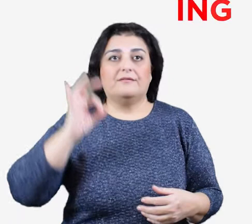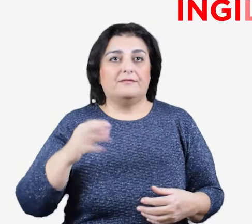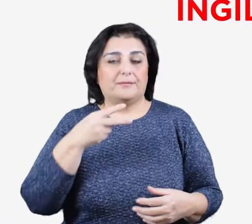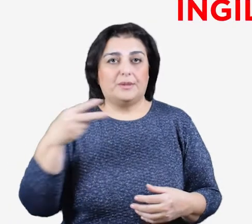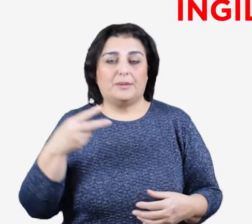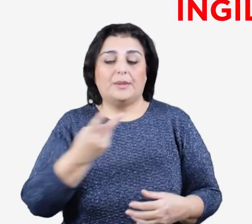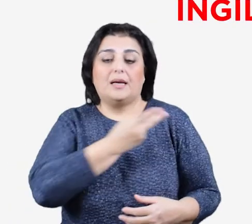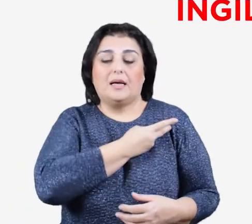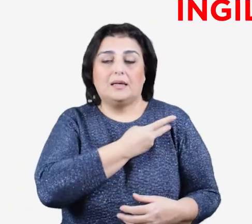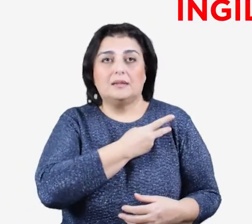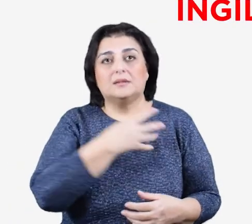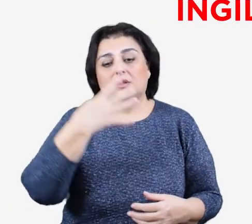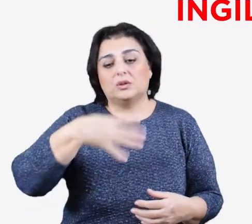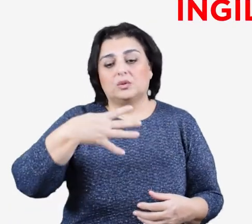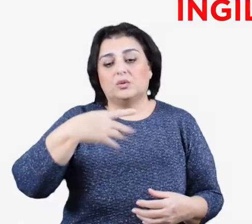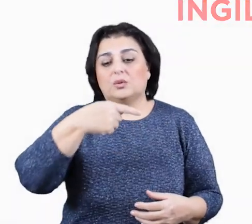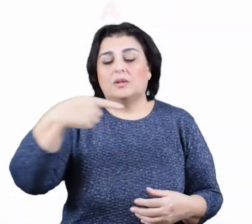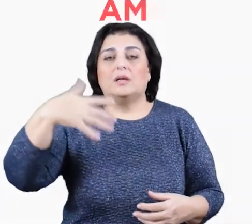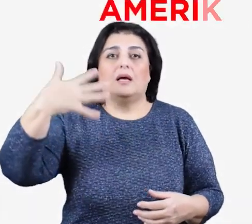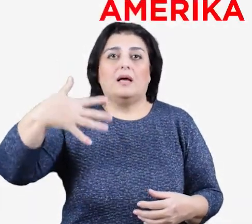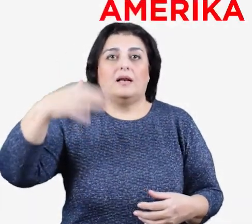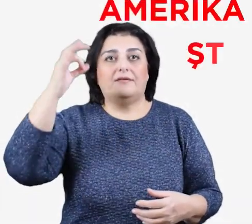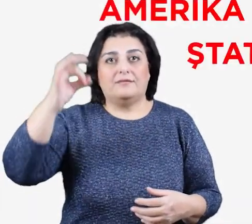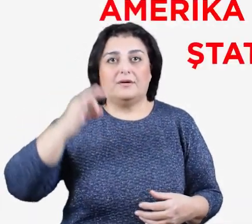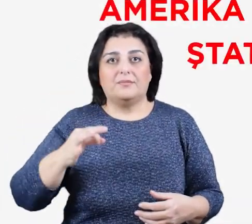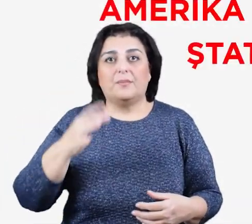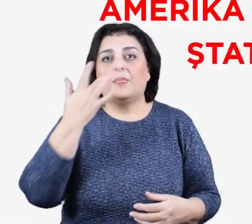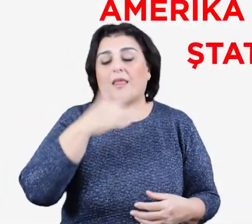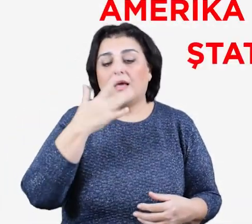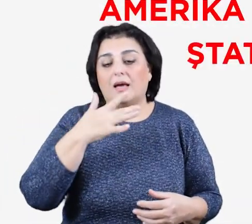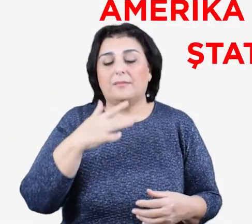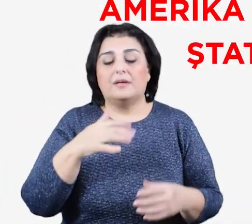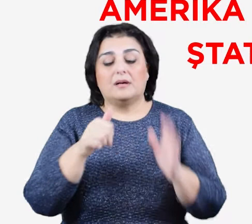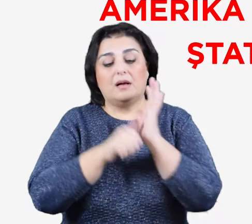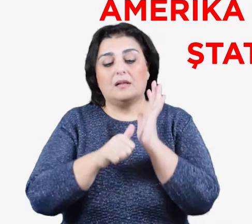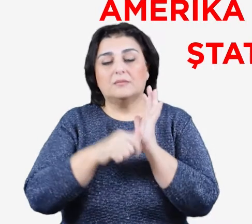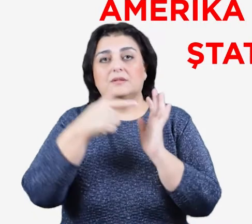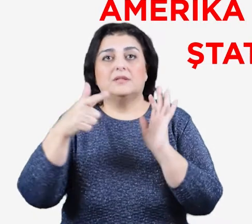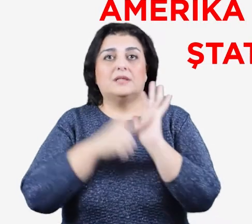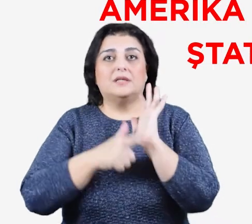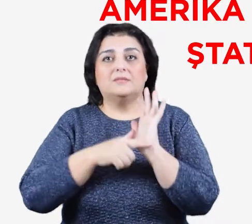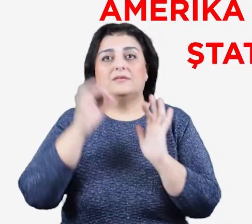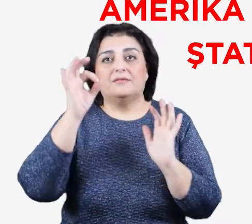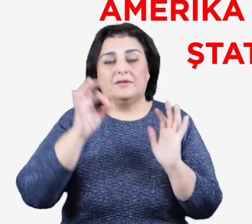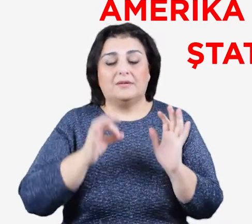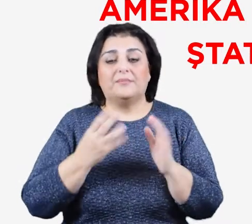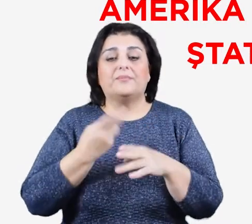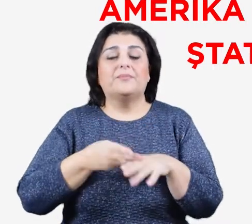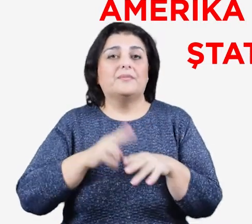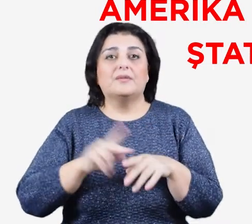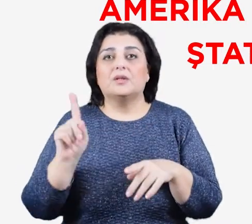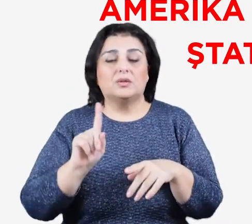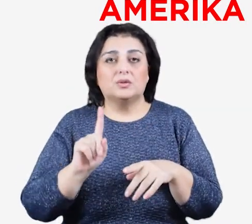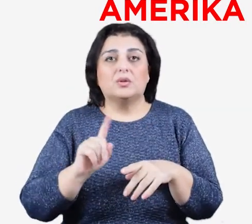bərabərdir. İngiltərədə isə bu rəqəm 40-50%, Amerika Birləşmiş Ştatlarında isə 60-70%-ə bərabərdir. Yəni,